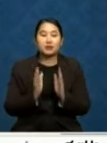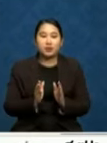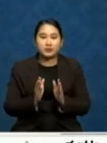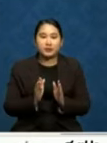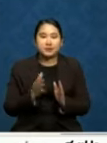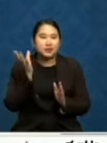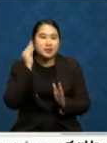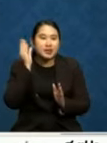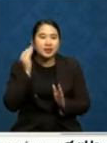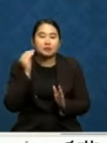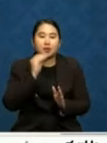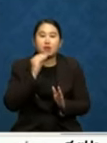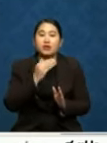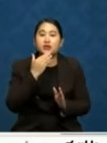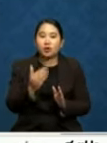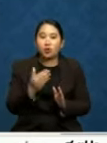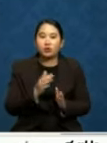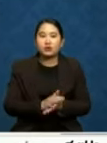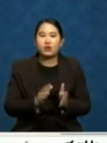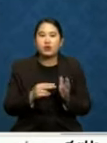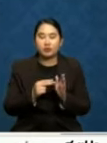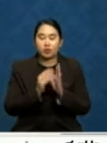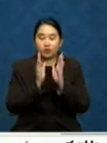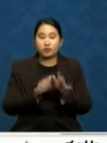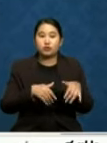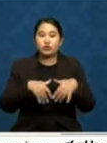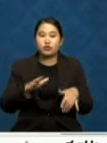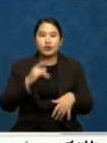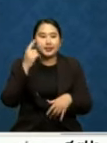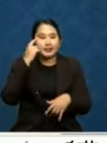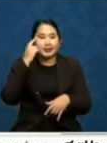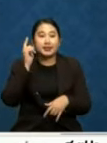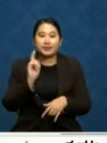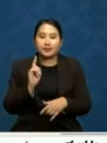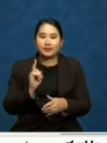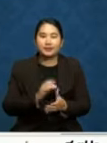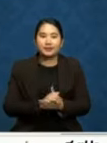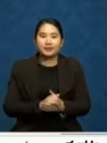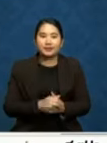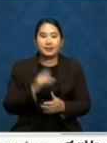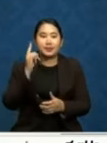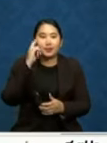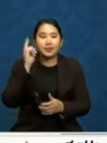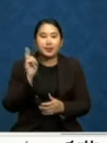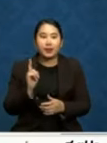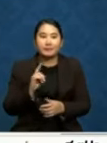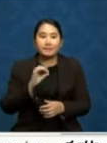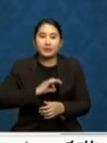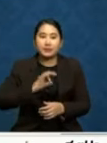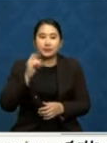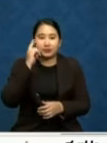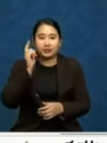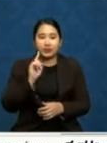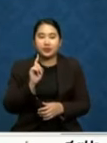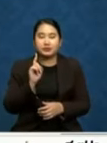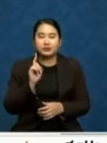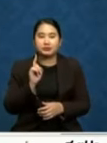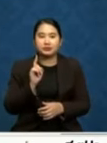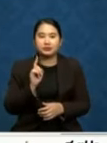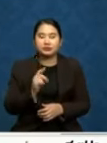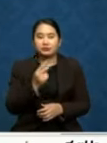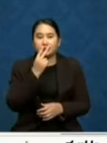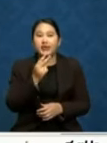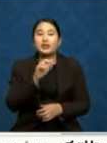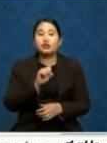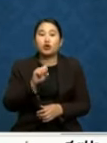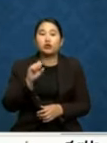มเองก็ได้ยินมาตลอดก็คือว่าประชาชนเนี่ยคิดในแง่ที่ว่ามีความคิดนะครับมีความรู้สึกนึกคิดที่ว่าคนเป็นผู้แทน